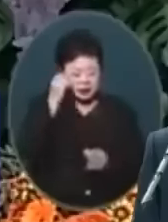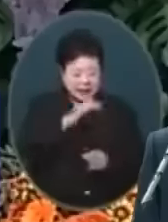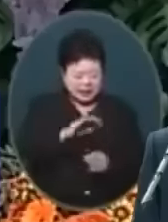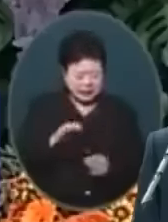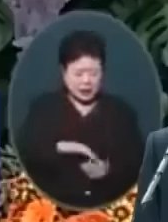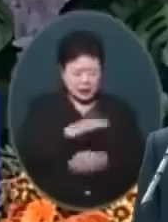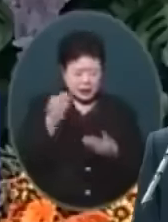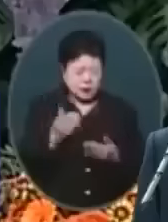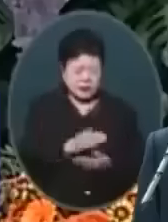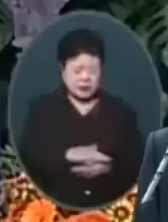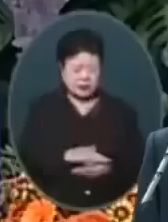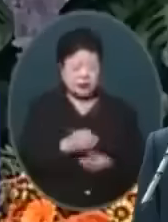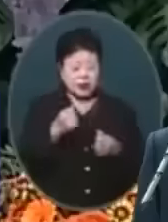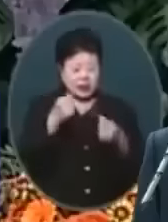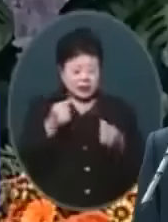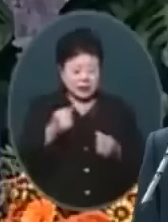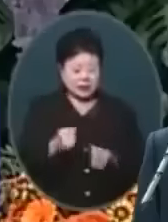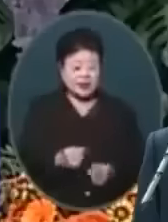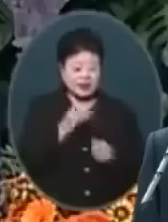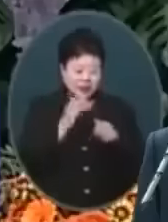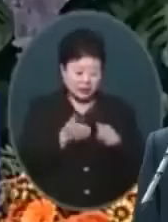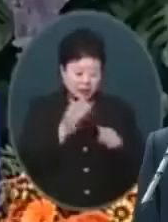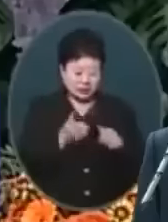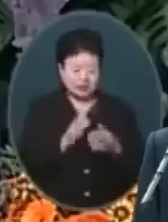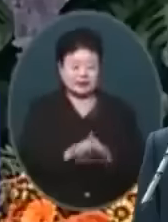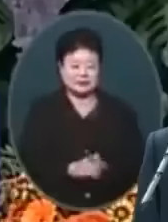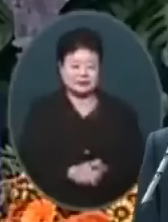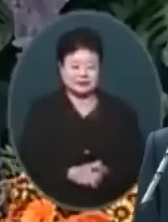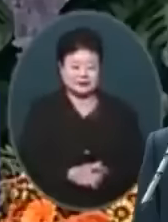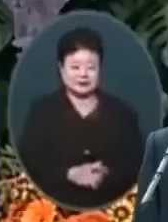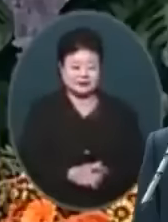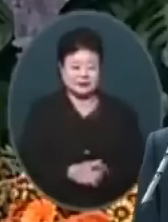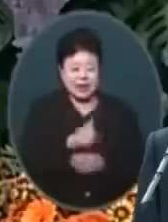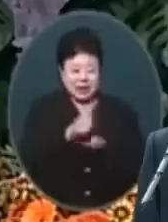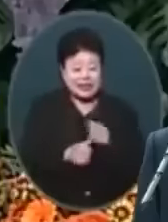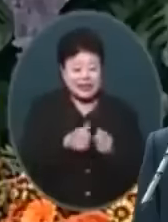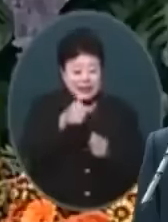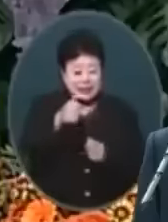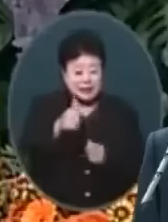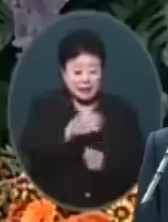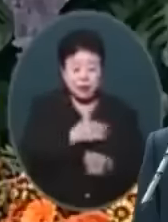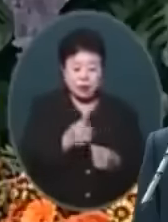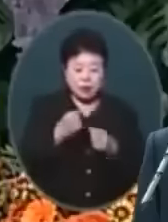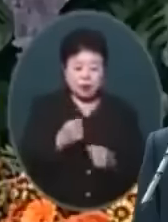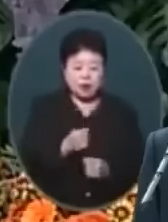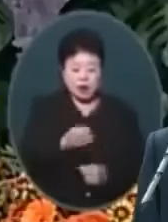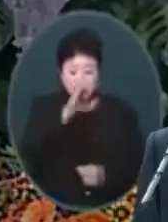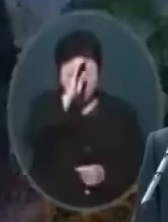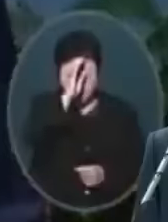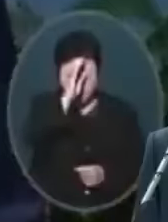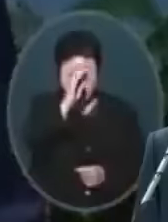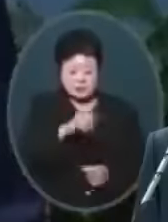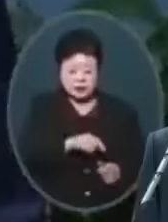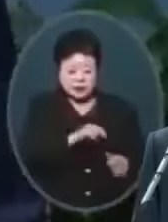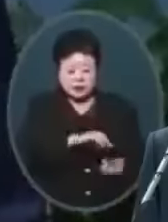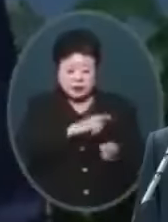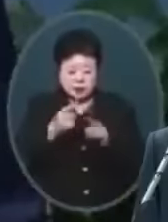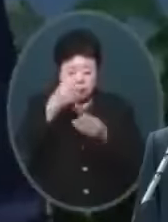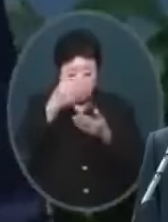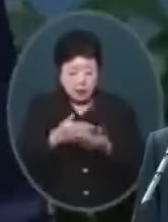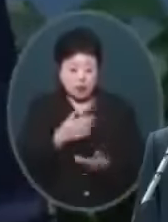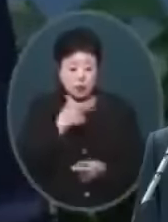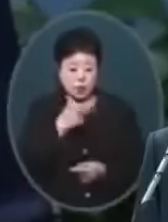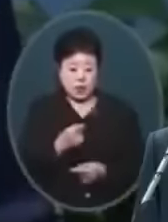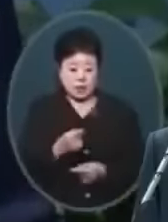영혼이 잘됨같이 내가 범사에 잘되고 강건하기를 내가 간구하노라. 하나님이 우리가 건강하고 병에서 치료함을